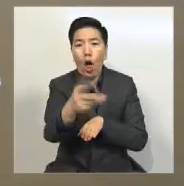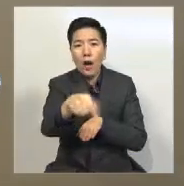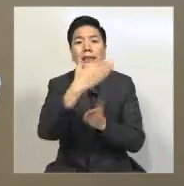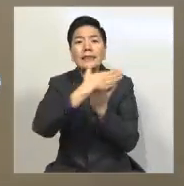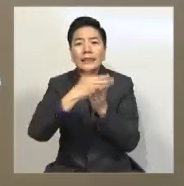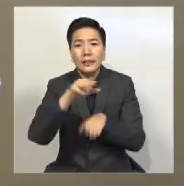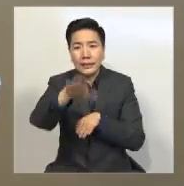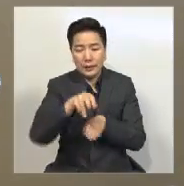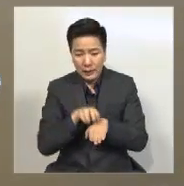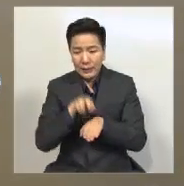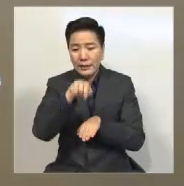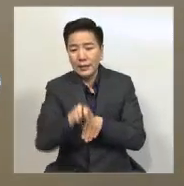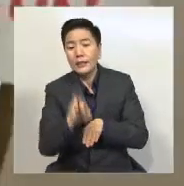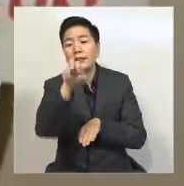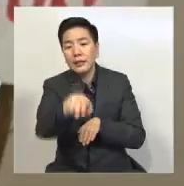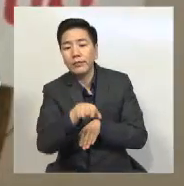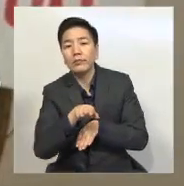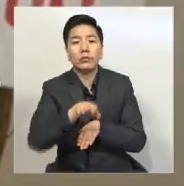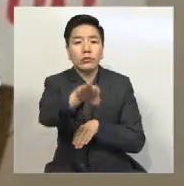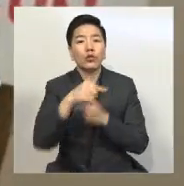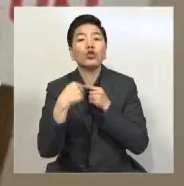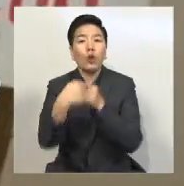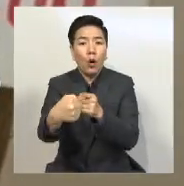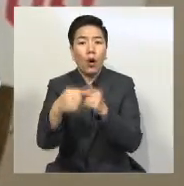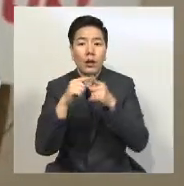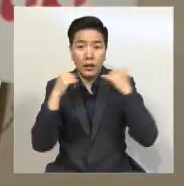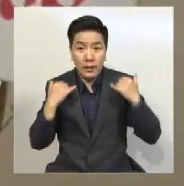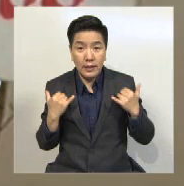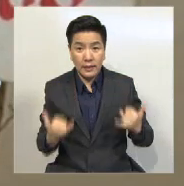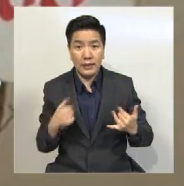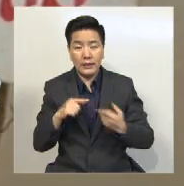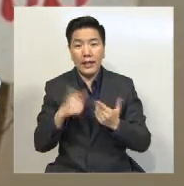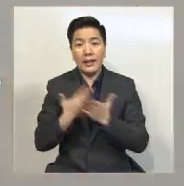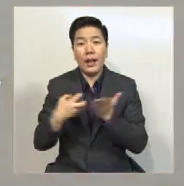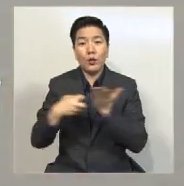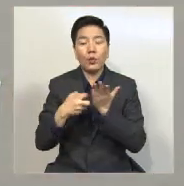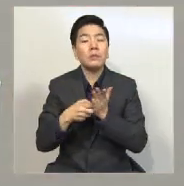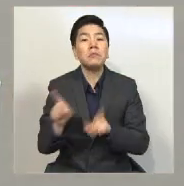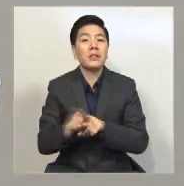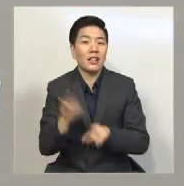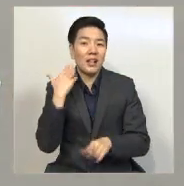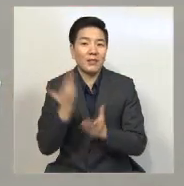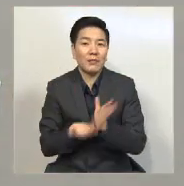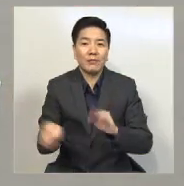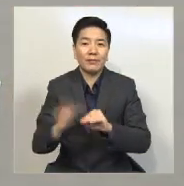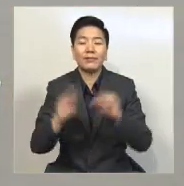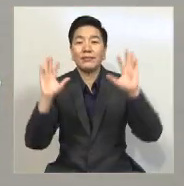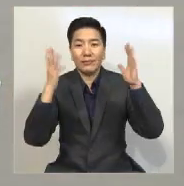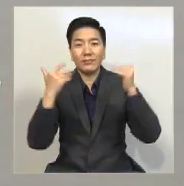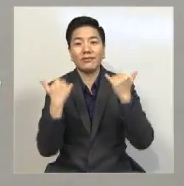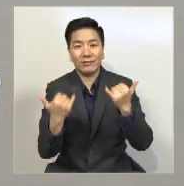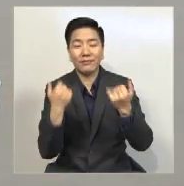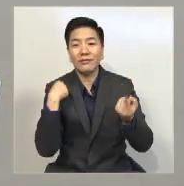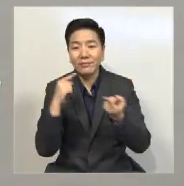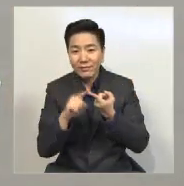รับอยู่อีกฝั่งหนึ่งของสะพานเพื่อแก้ปัญหาเฉพาะหน้าในขณะนี้โดยค่าโดยสารตลอดสายก็ยังเท่าเดิมครับไม่มีการเพิ่มเติมแต่อย่างใ